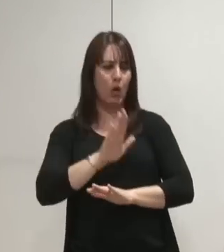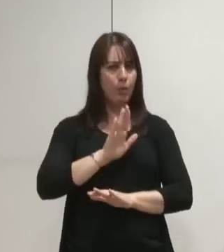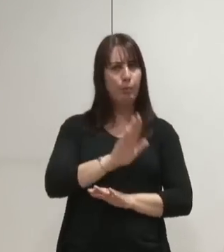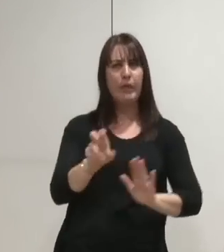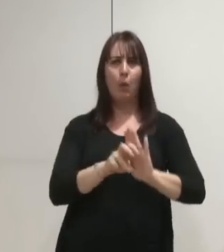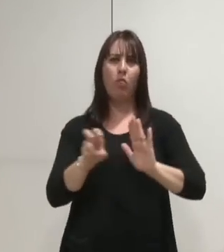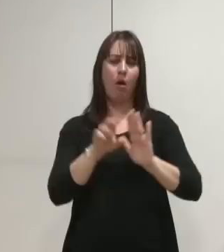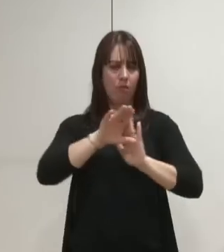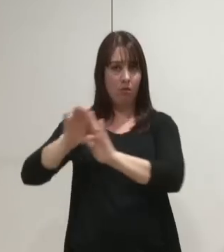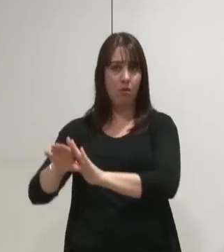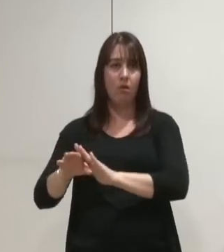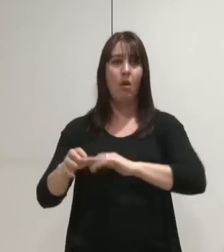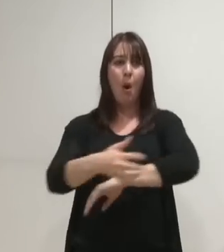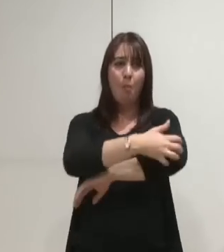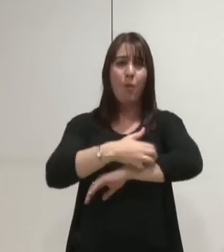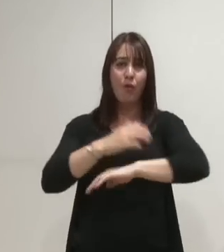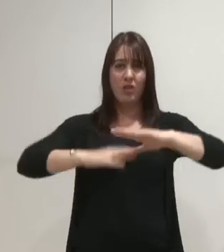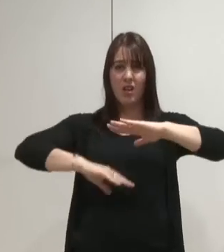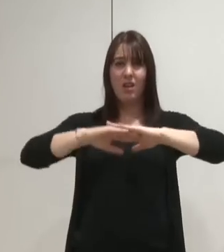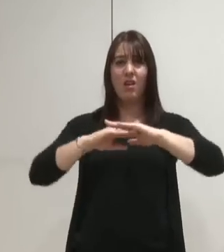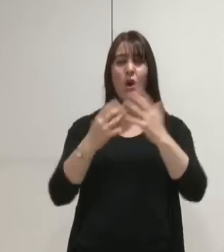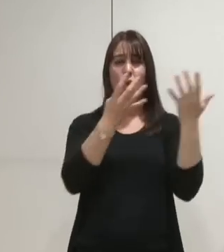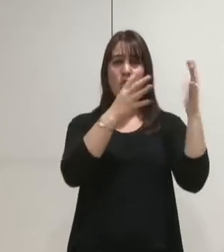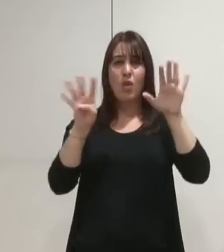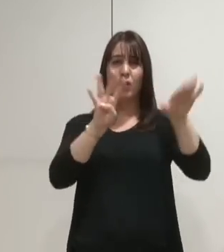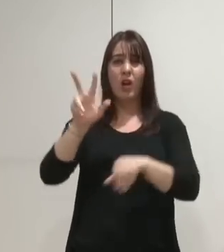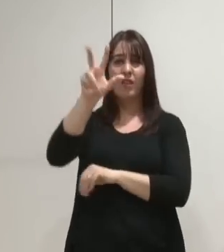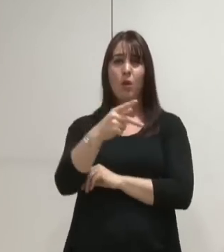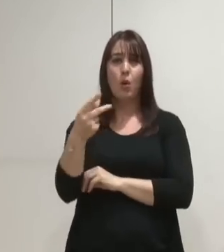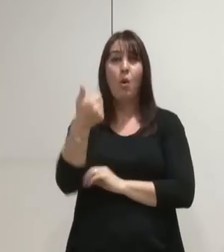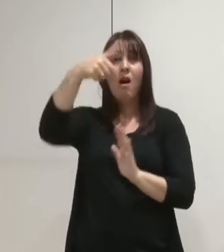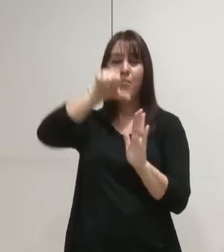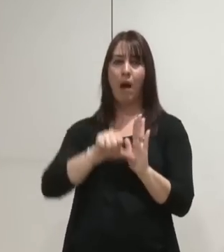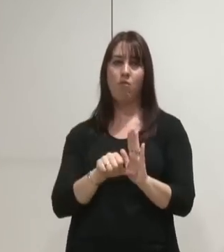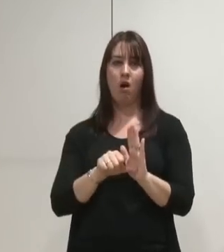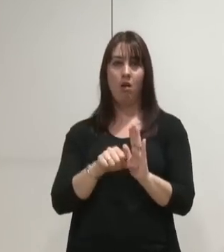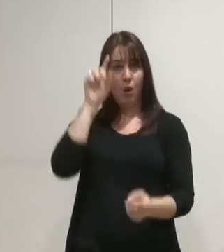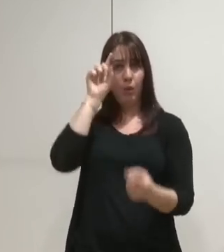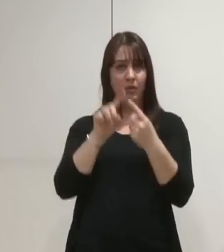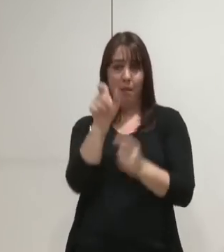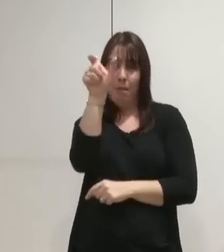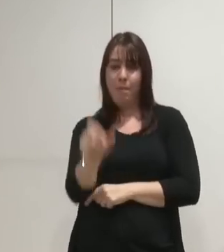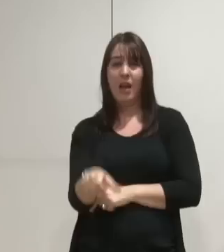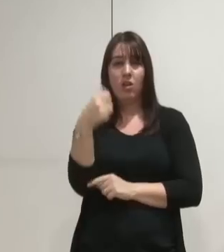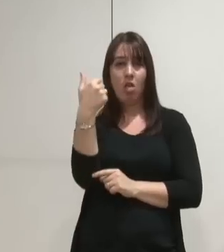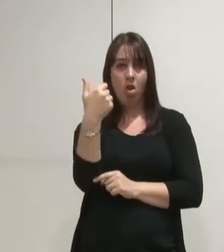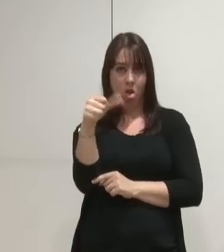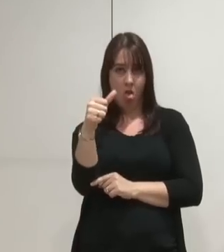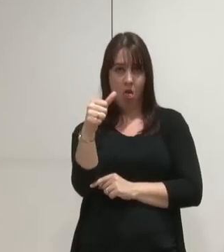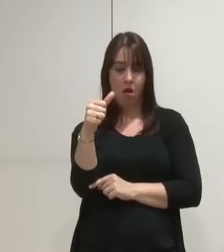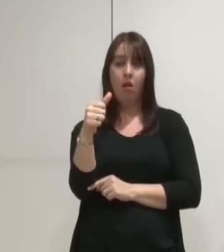le seuil de pauvreté était de 993 € par mois pour une personne seule en 2012